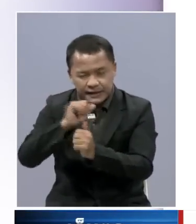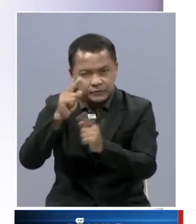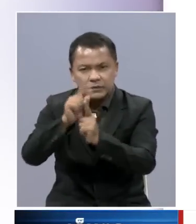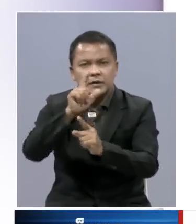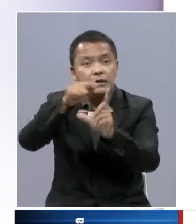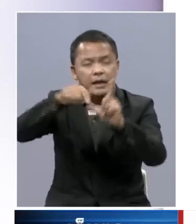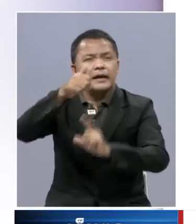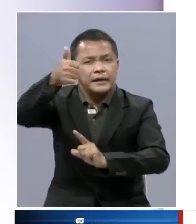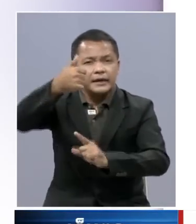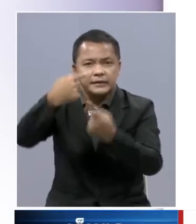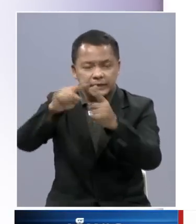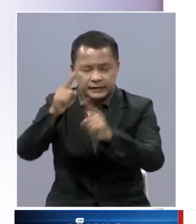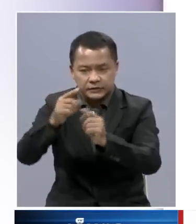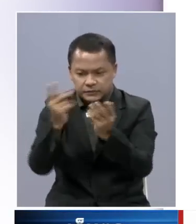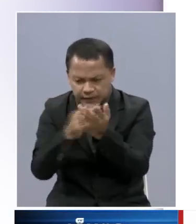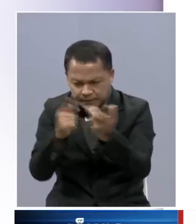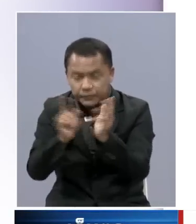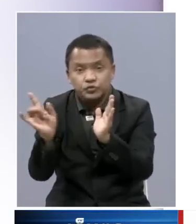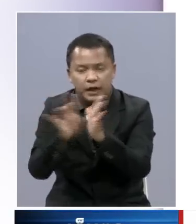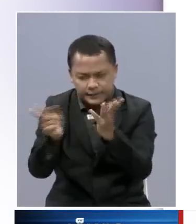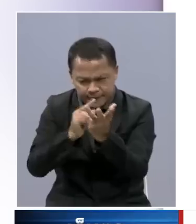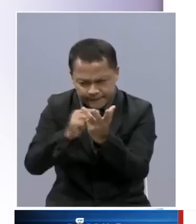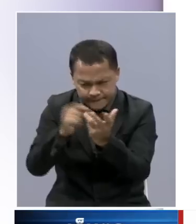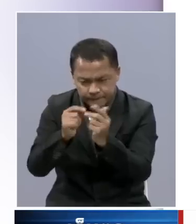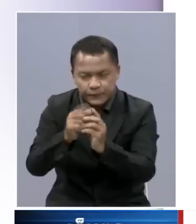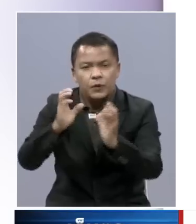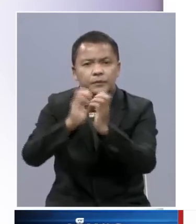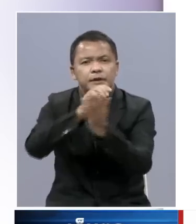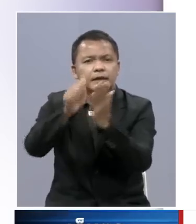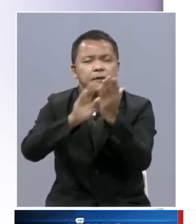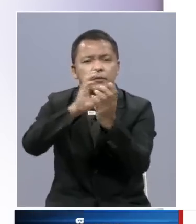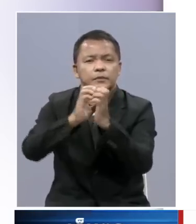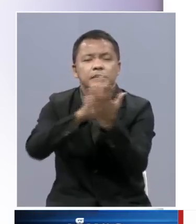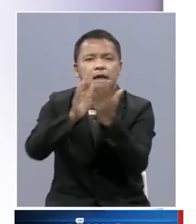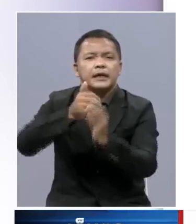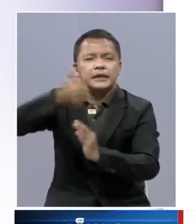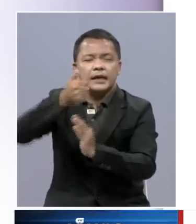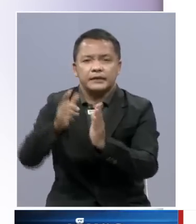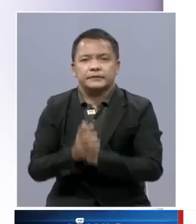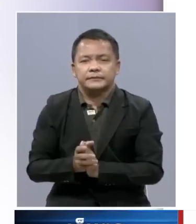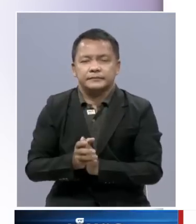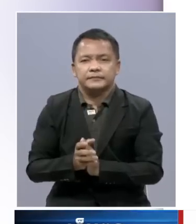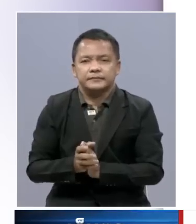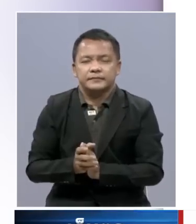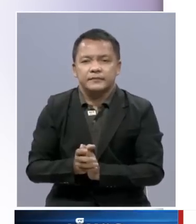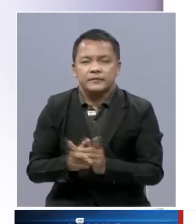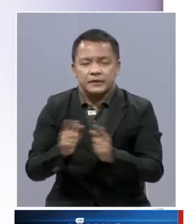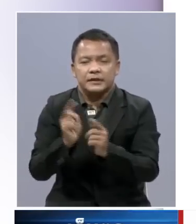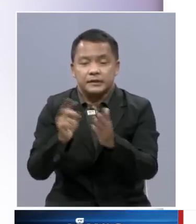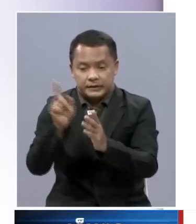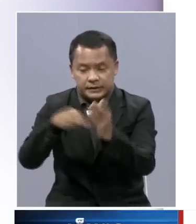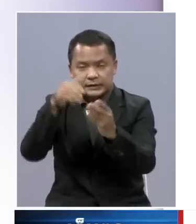าวไกลชนะแต่จริงๆพอไปนับสุดท้ายแล้วเนี่ยภูมิใจไทยเขาชนะนะฮะเป็นคุณสฤทธิ์บุตรเนียนได้รับ